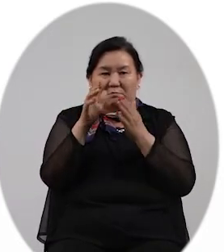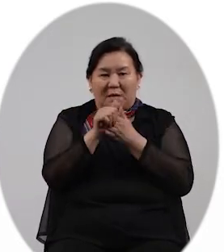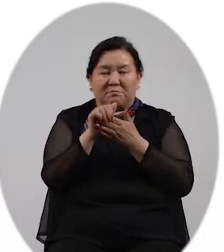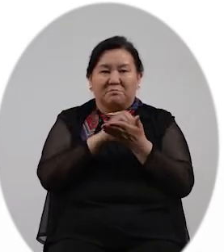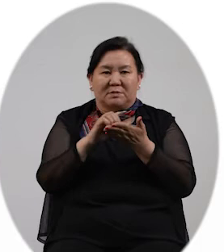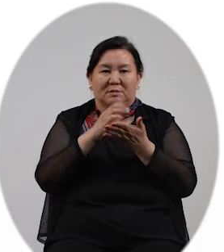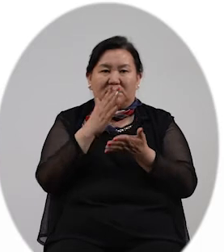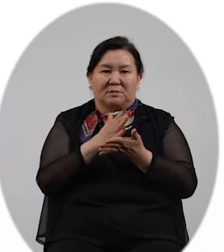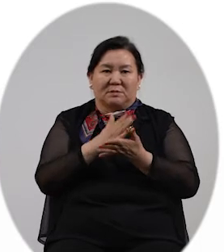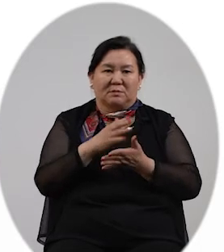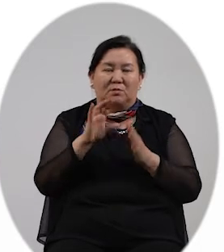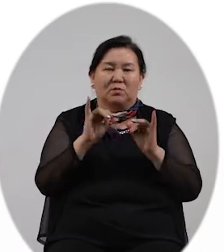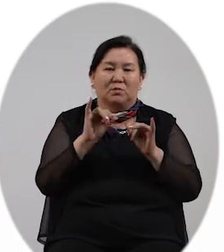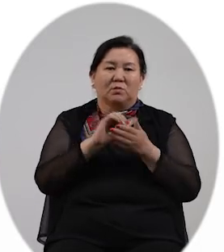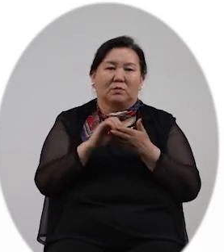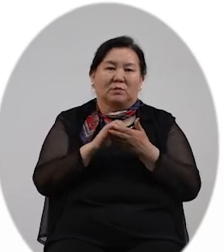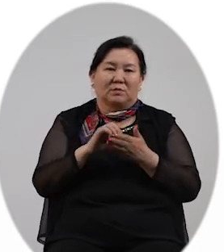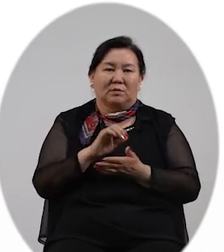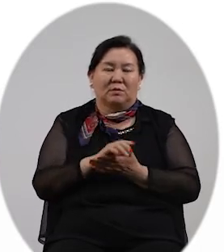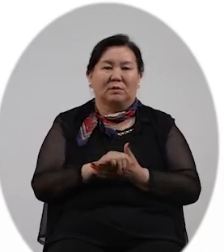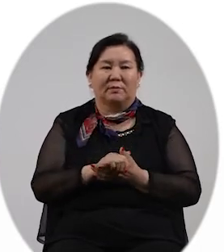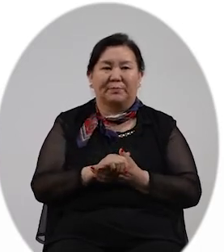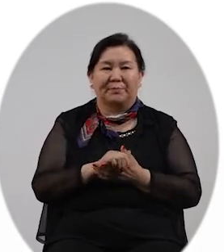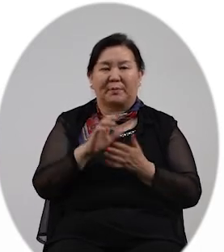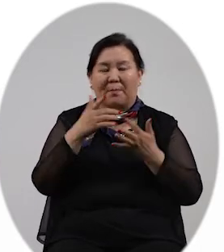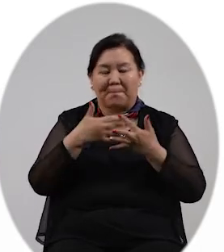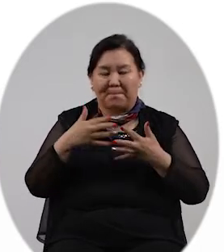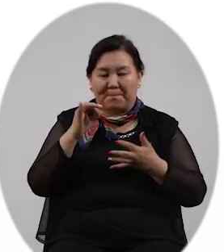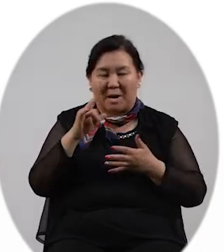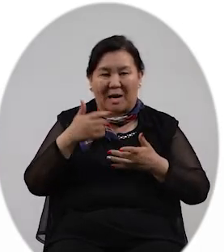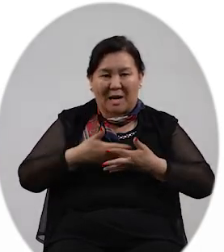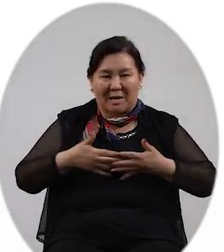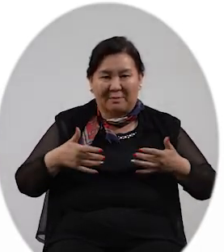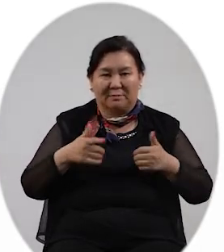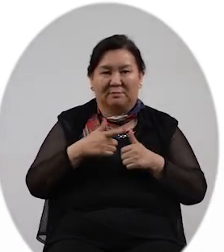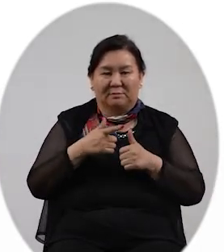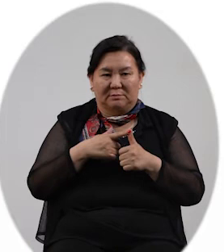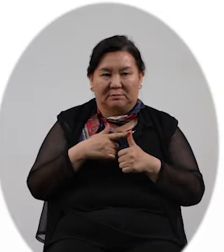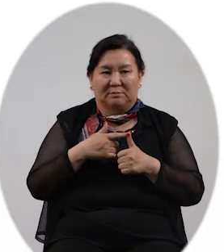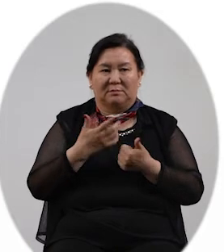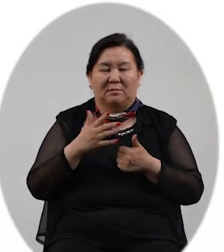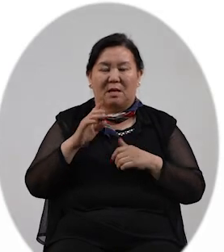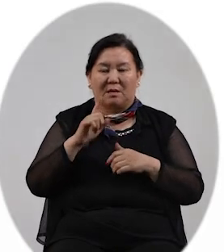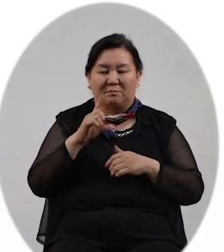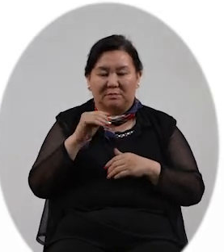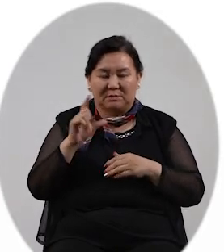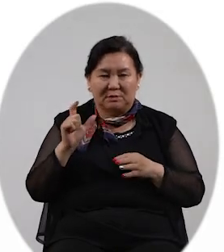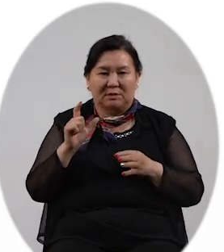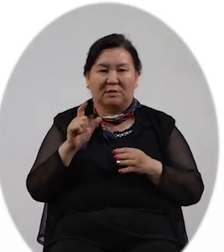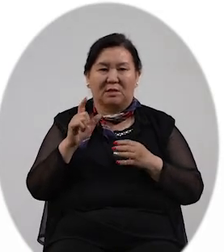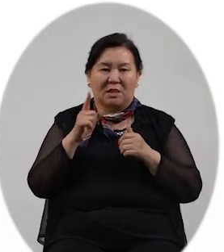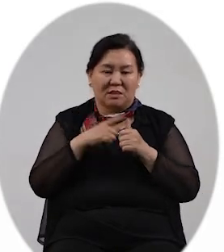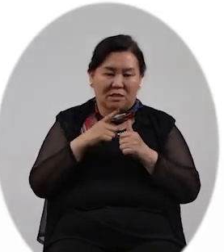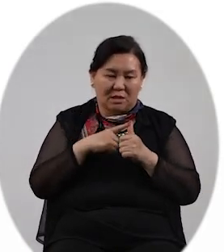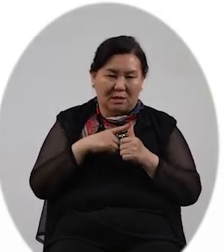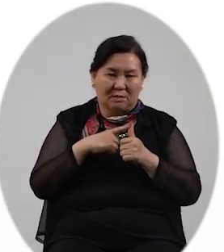Тэгэхээр invoice дээр бид нараа юу тусгаж өгөх шаардлагатай байх гэхээр бараа бүтээгдэхүүний одоо хэмжээ, бараа бүтээгдэхүүний нэр